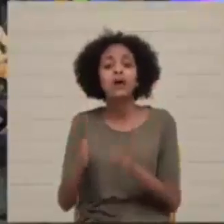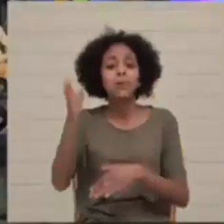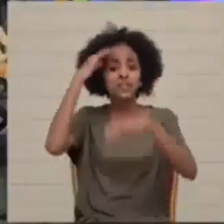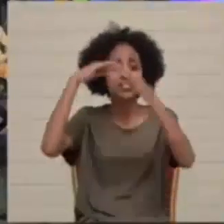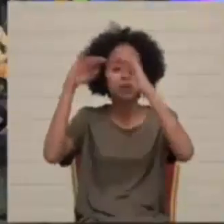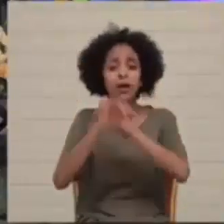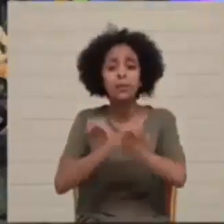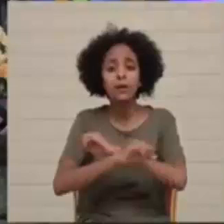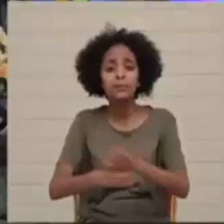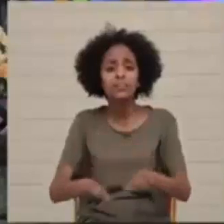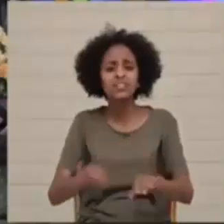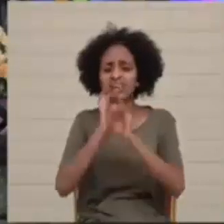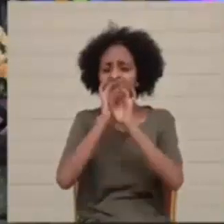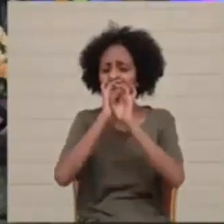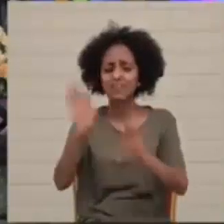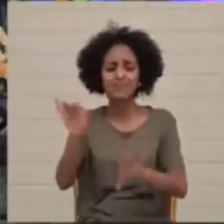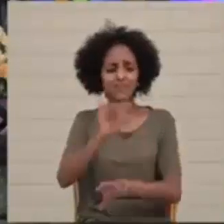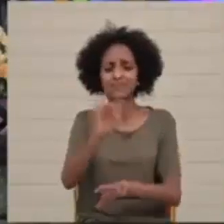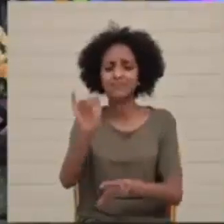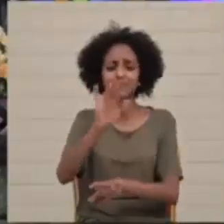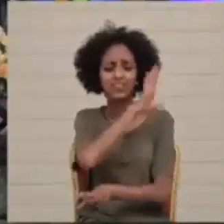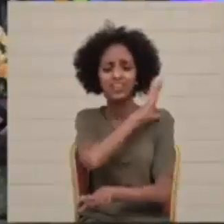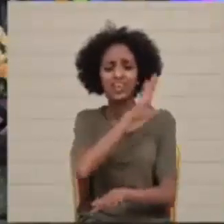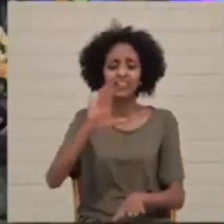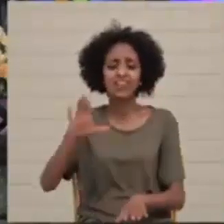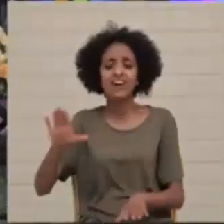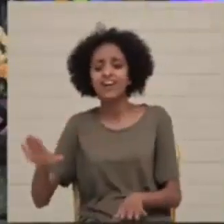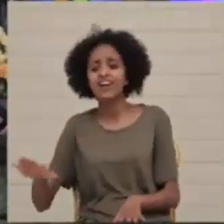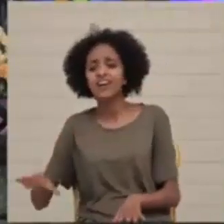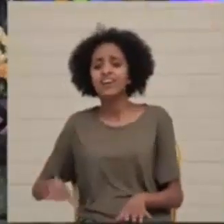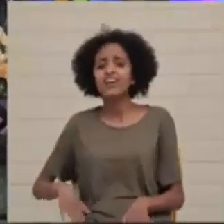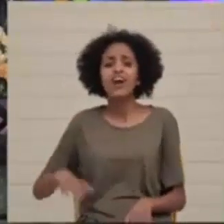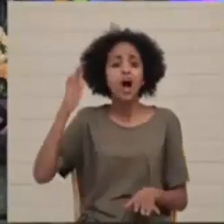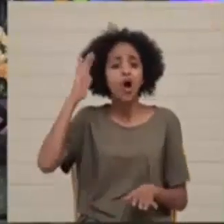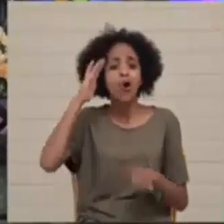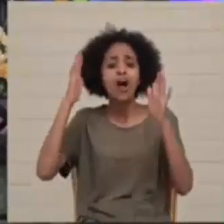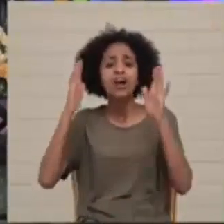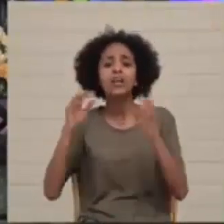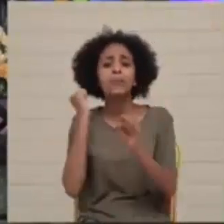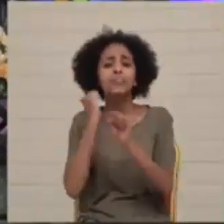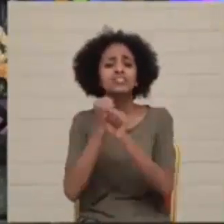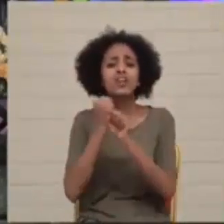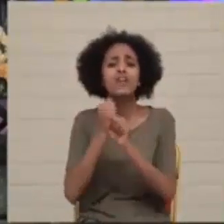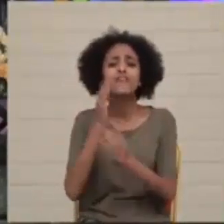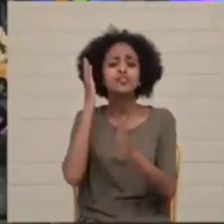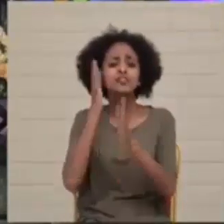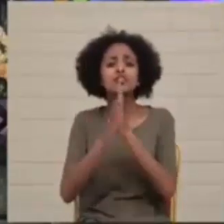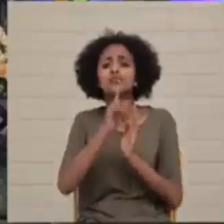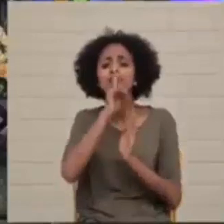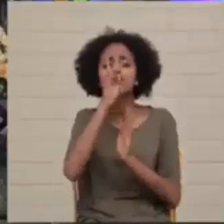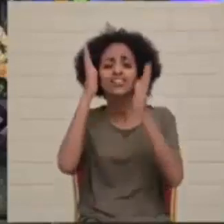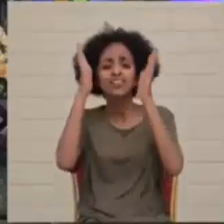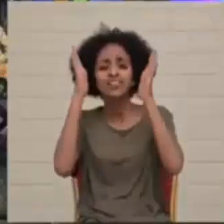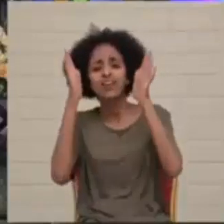በሰማይ በምድር ያለም እንደ ጌታ አዋቂ በስራው ፍጹም እውነተኛ